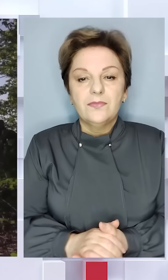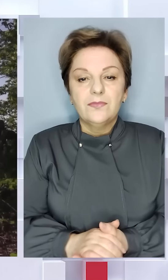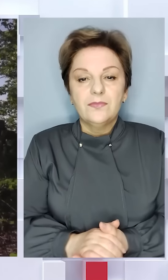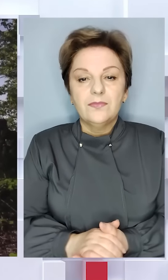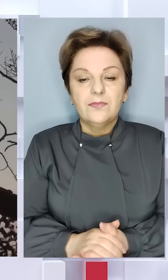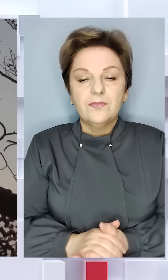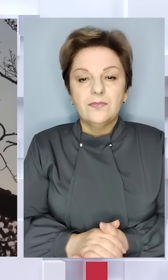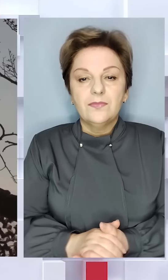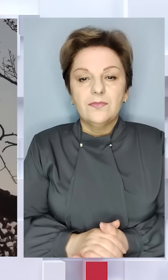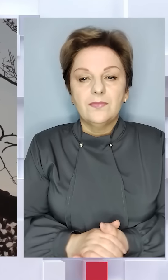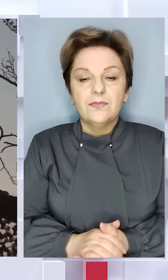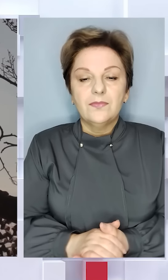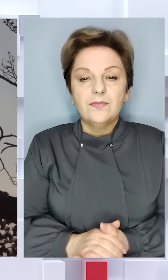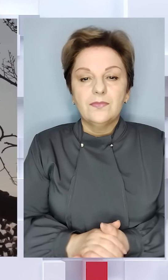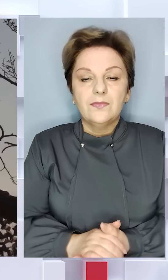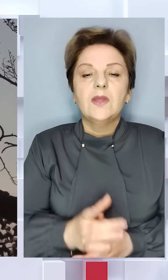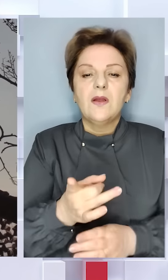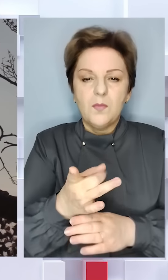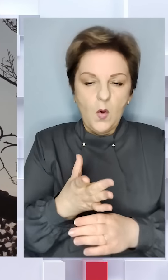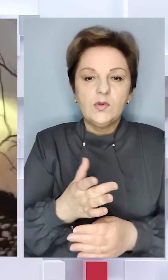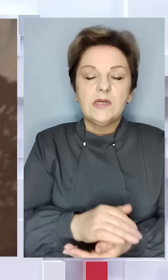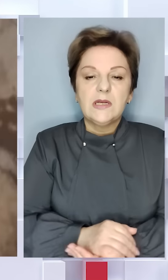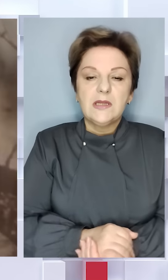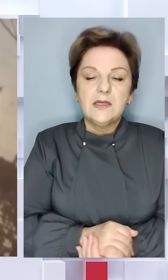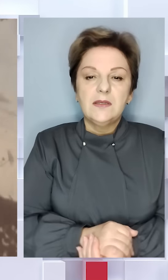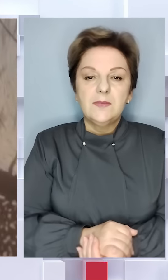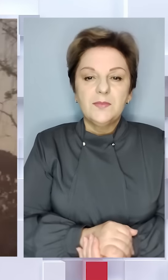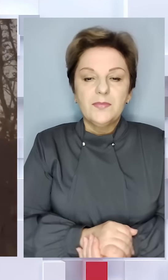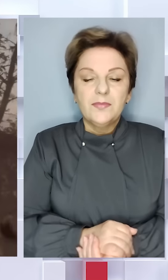Заряджай. Єсть. Гармата!